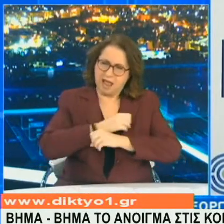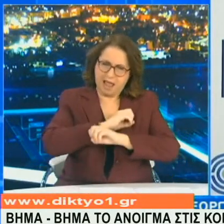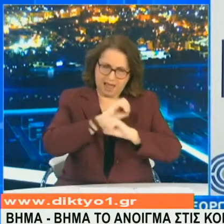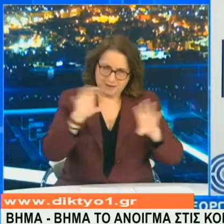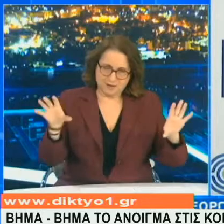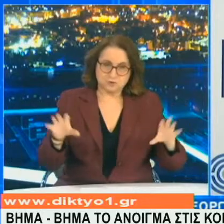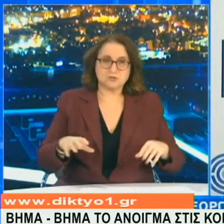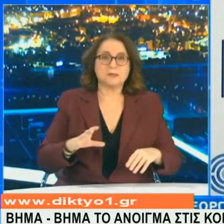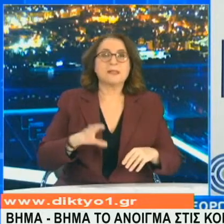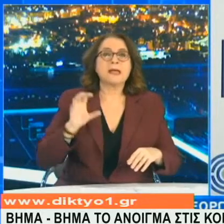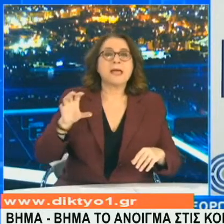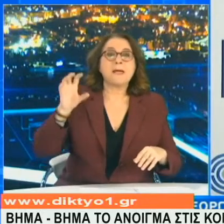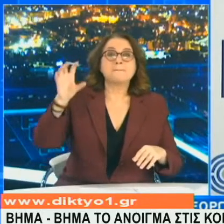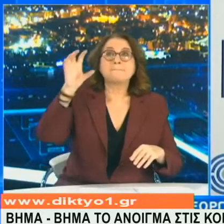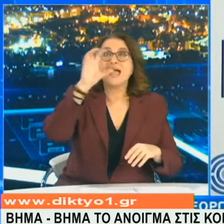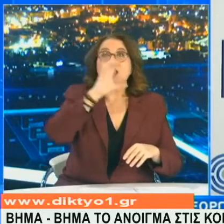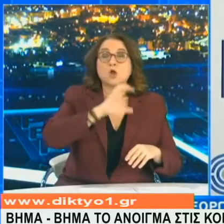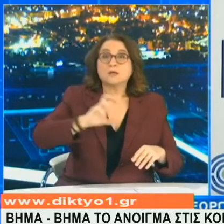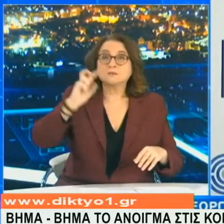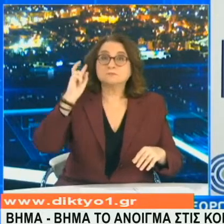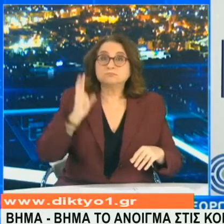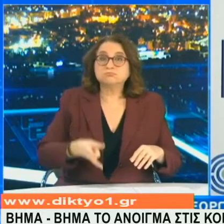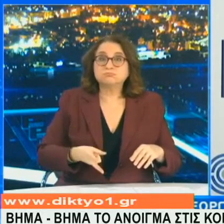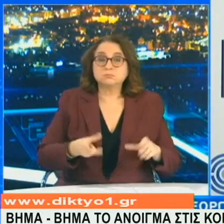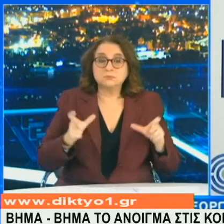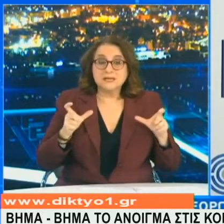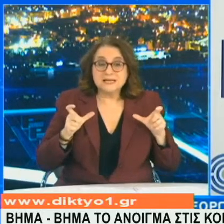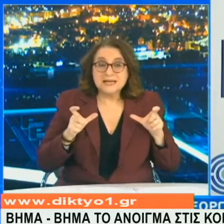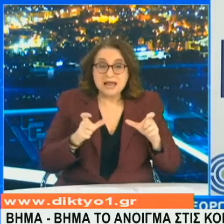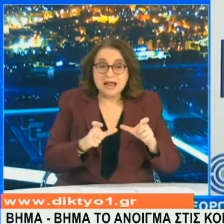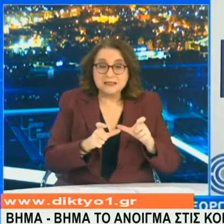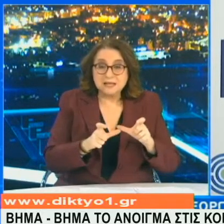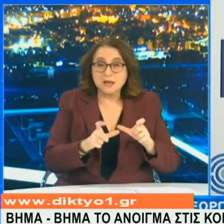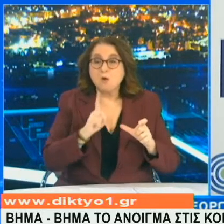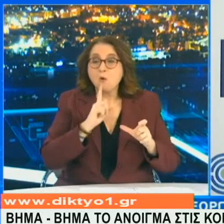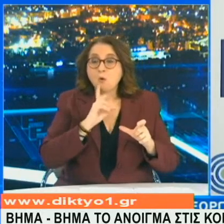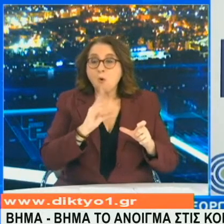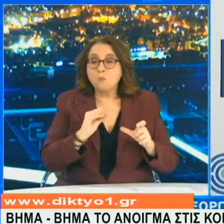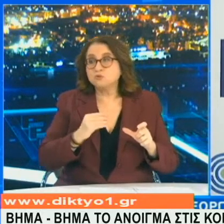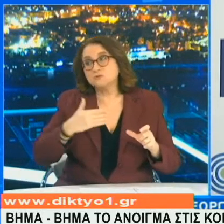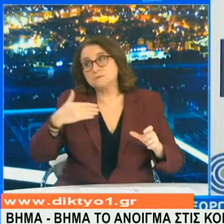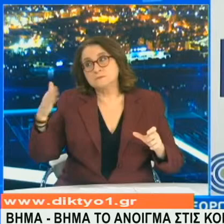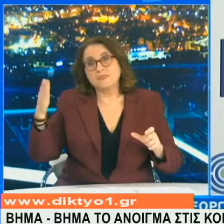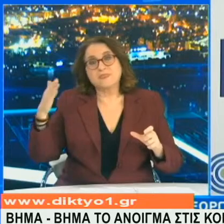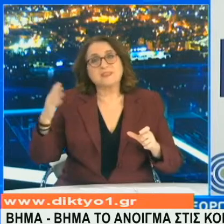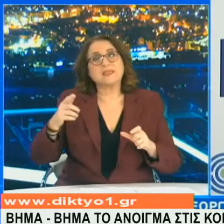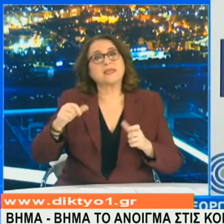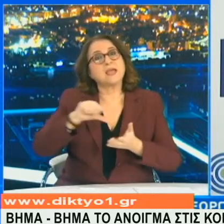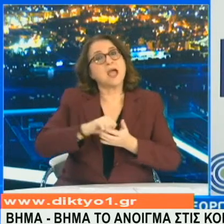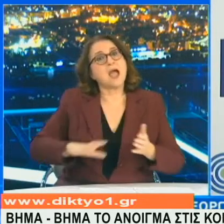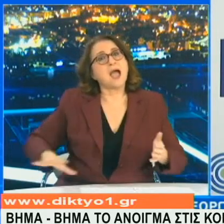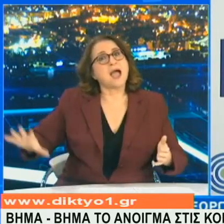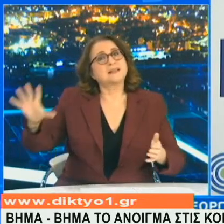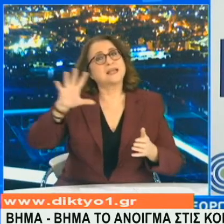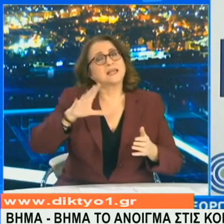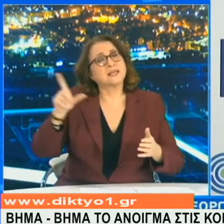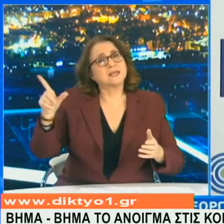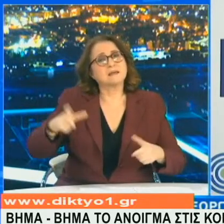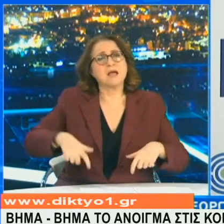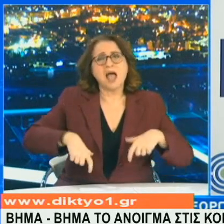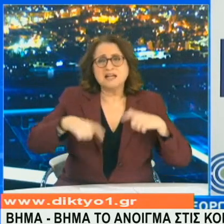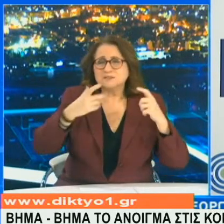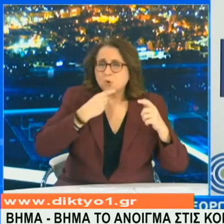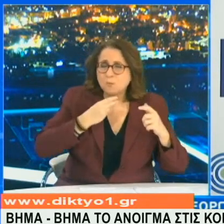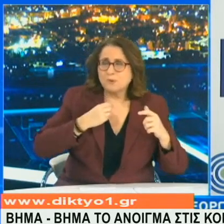δηλαδή που έχουμε επιπλέον μέτρα καραντίνας, παράδειγμα Δυτική Αττική, εκεί θα λειτουργεί το click away, δηλαδή